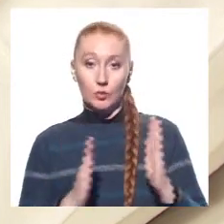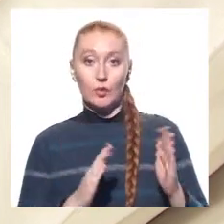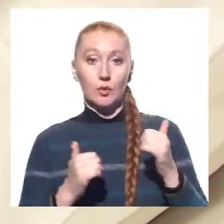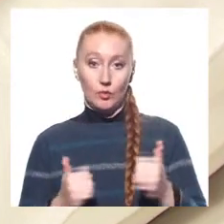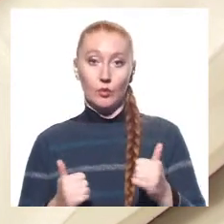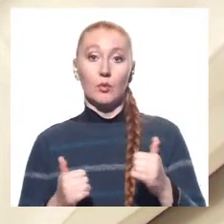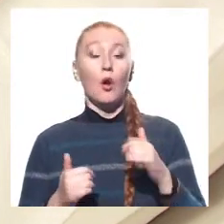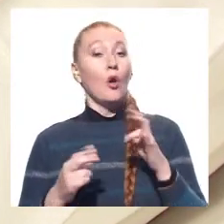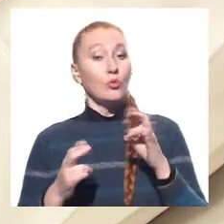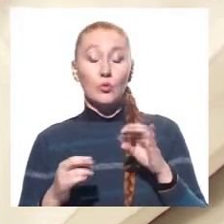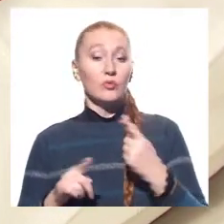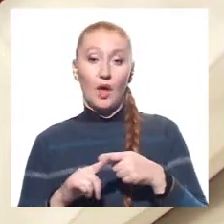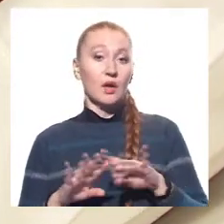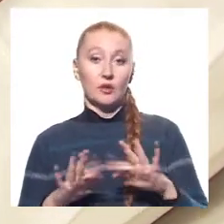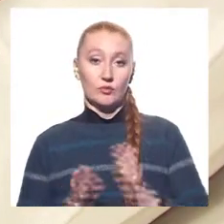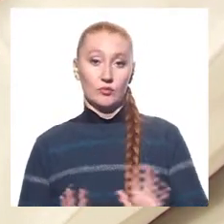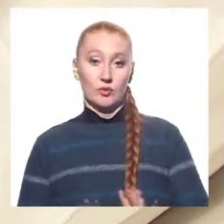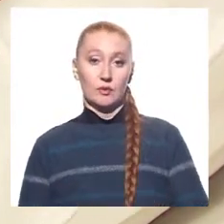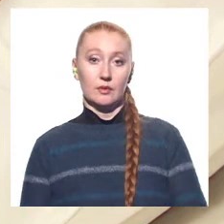раніше, але цього не сталося.